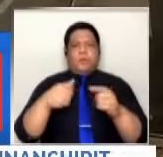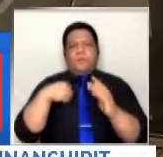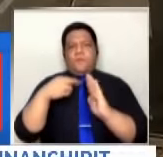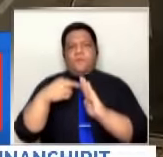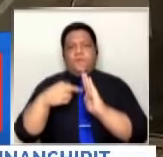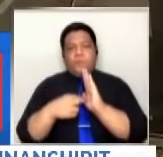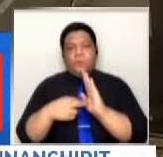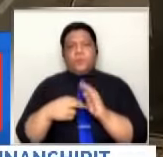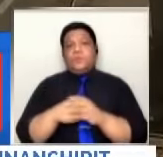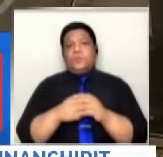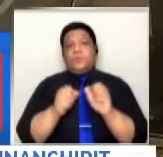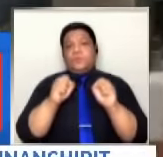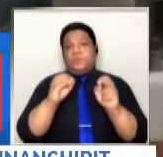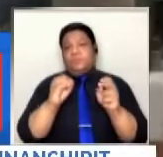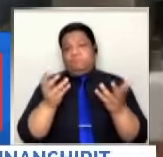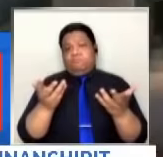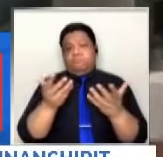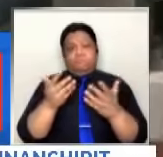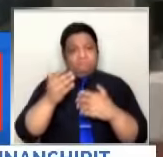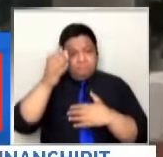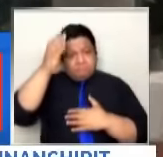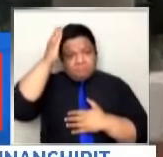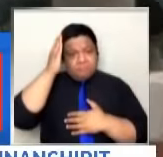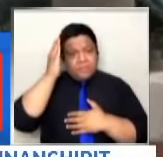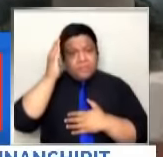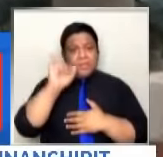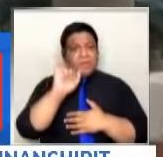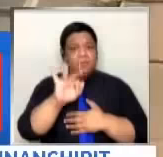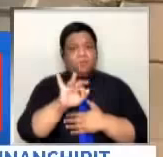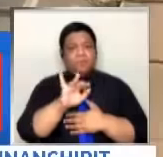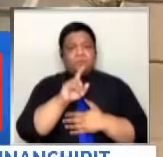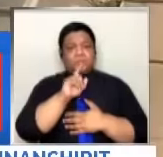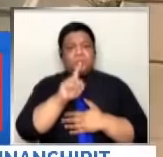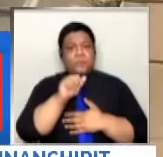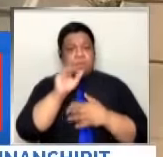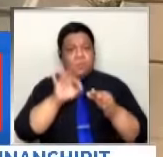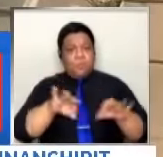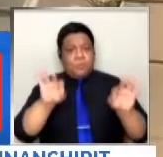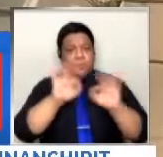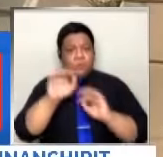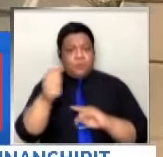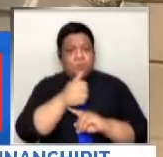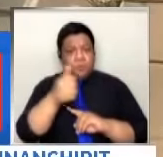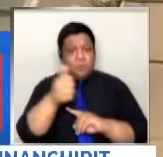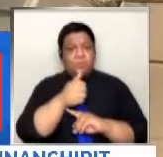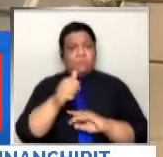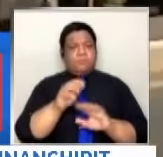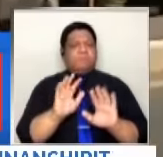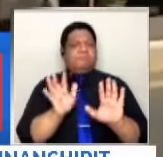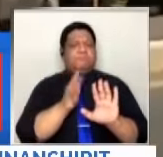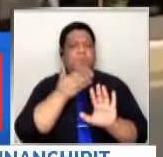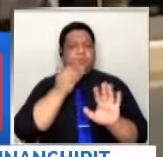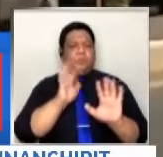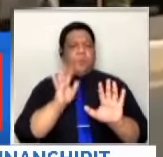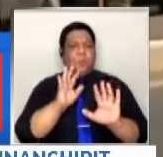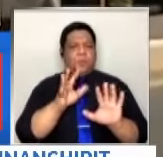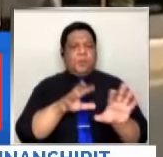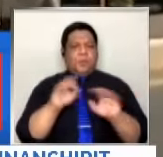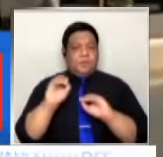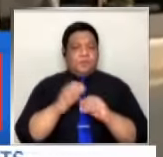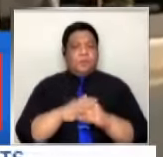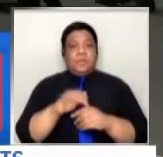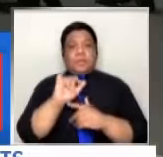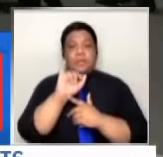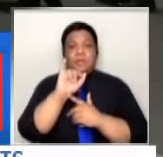yung pakiusap na lang po ng mga mamaya, kung di po talaga silang essential travelers, huwag na lang po silang umalis. At kung sila naman po ay